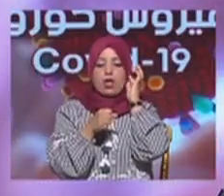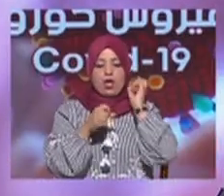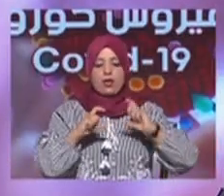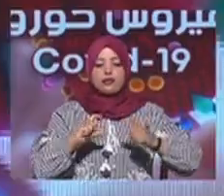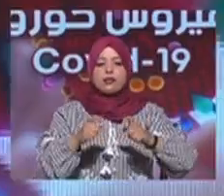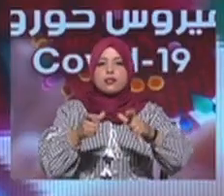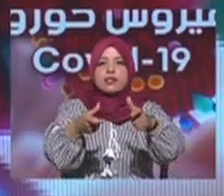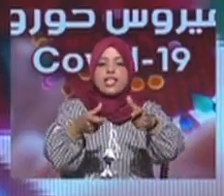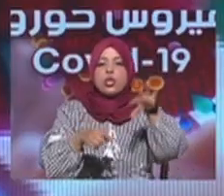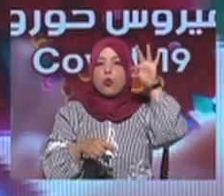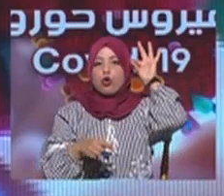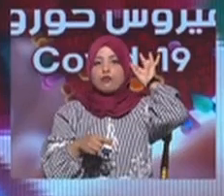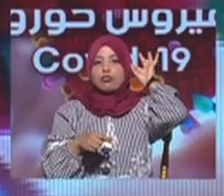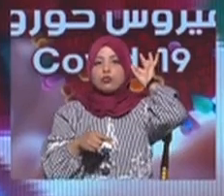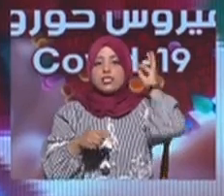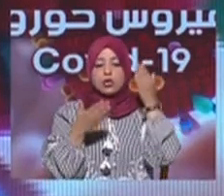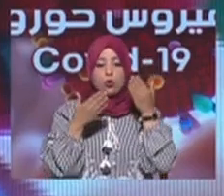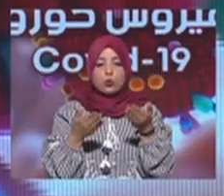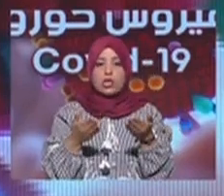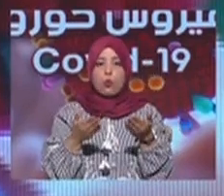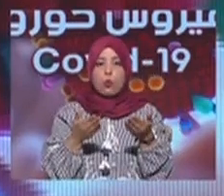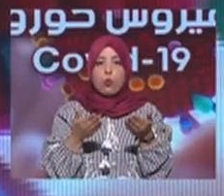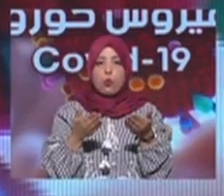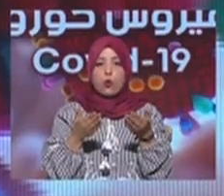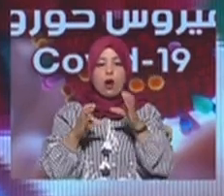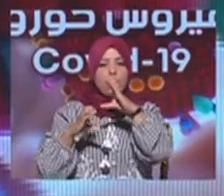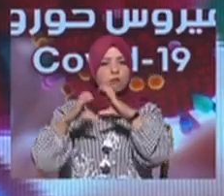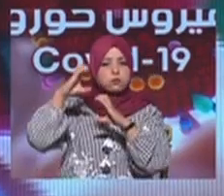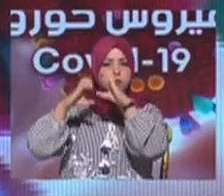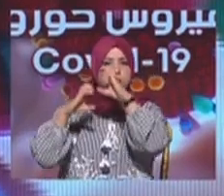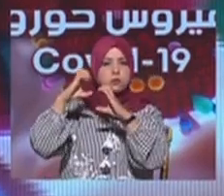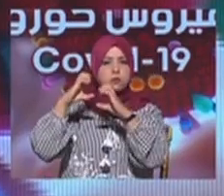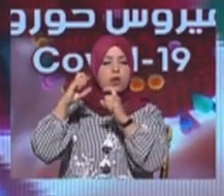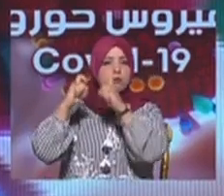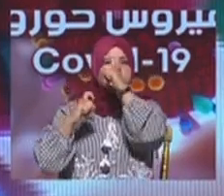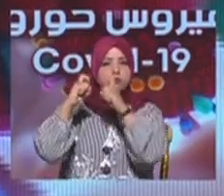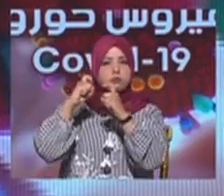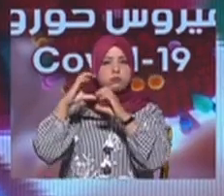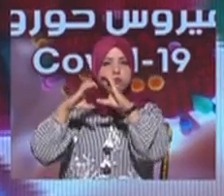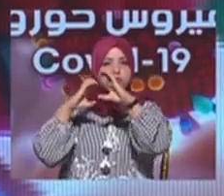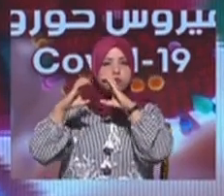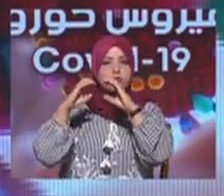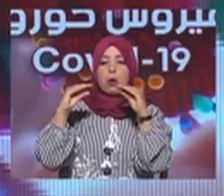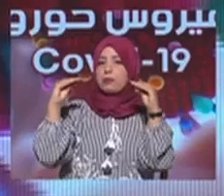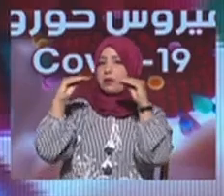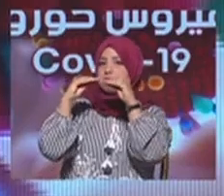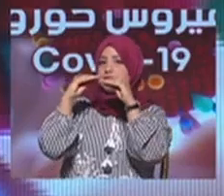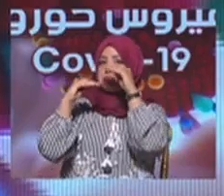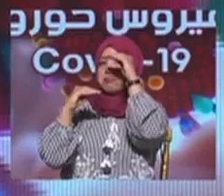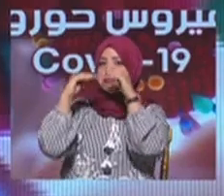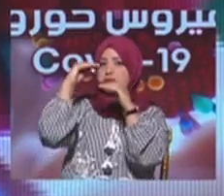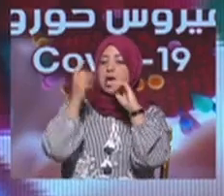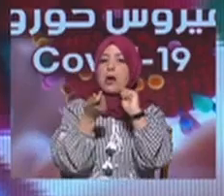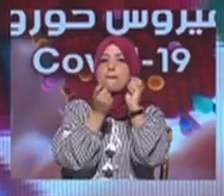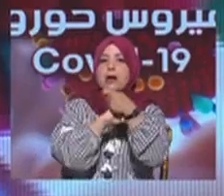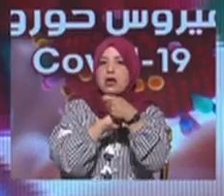تونس، وقمت باللي كومباريزون افيك لي زوتر سيكونس، لقيت فما تغيرات مش كبيرة، فما